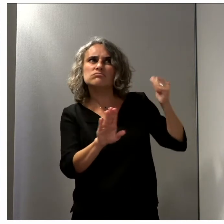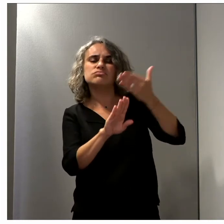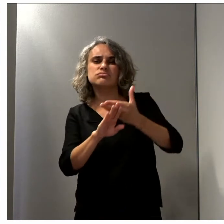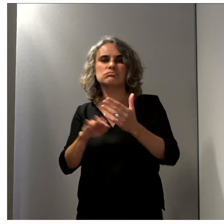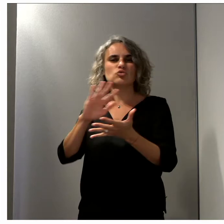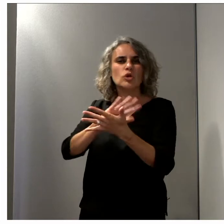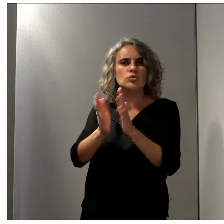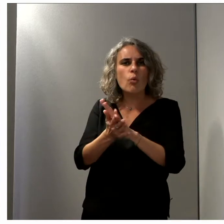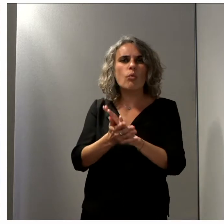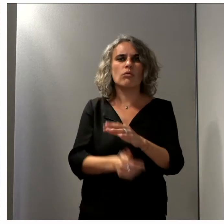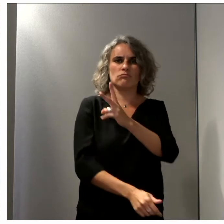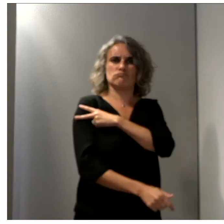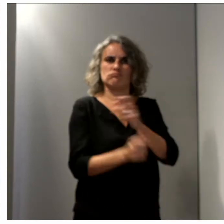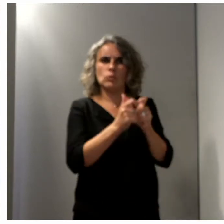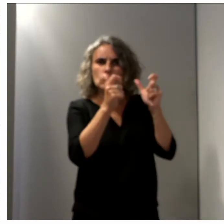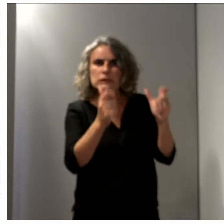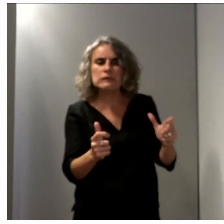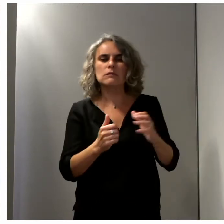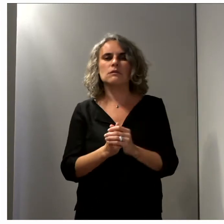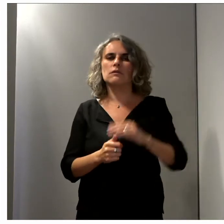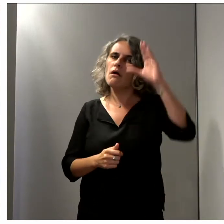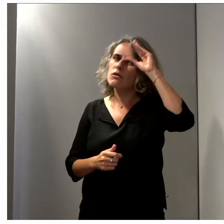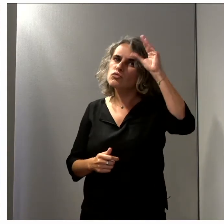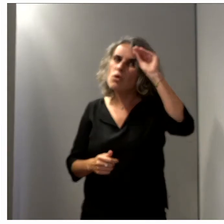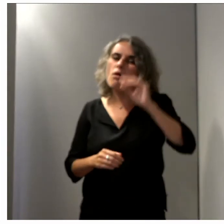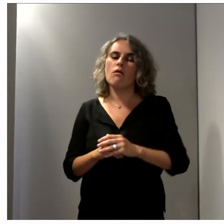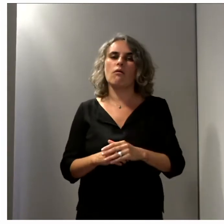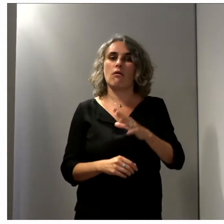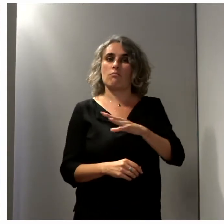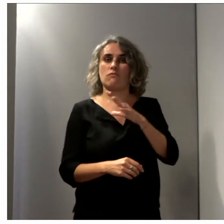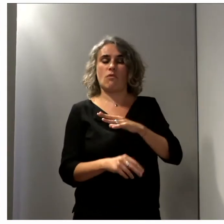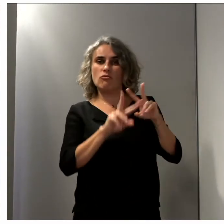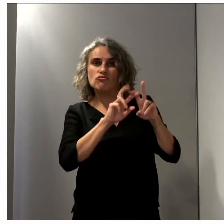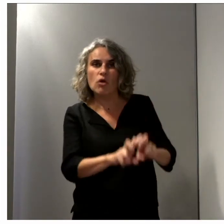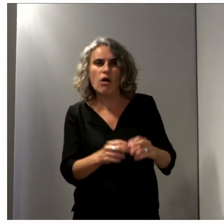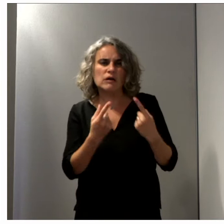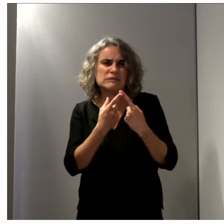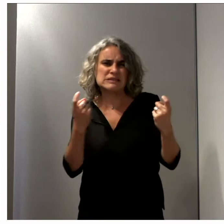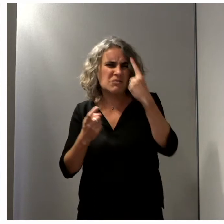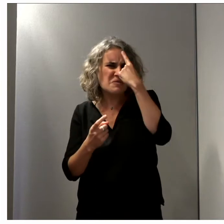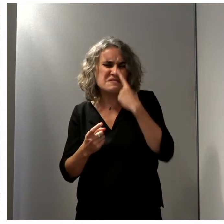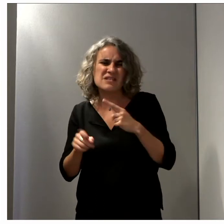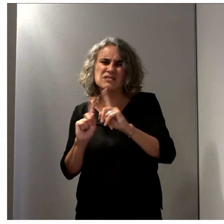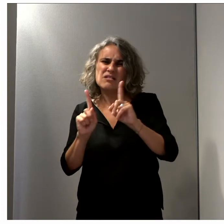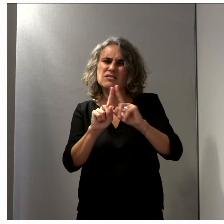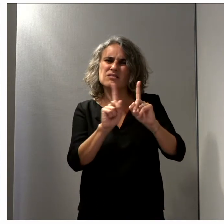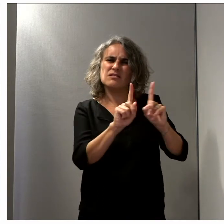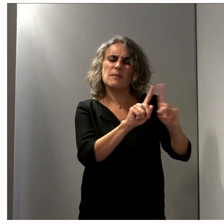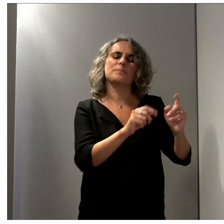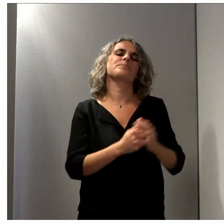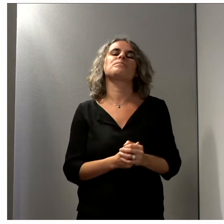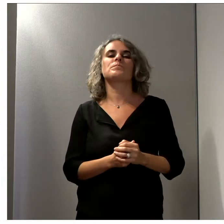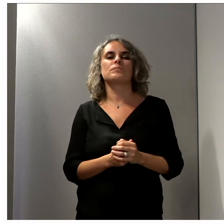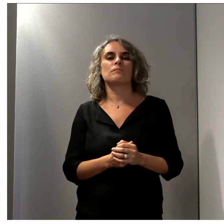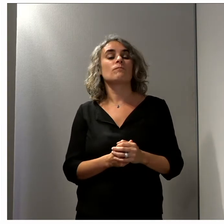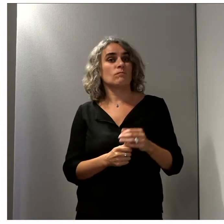associatifs, des chefs d'entreprise, des étudiants, des enseignants-chercheurs, voilà, différents types de profils, certains